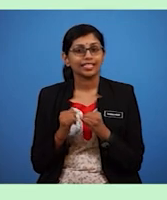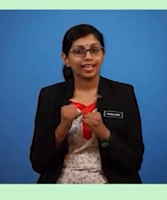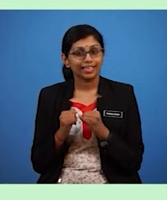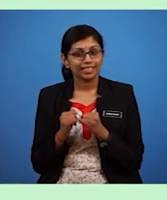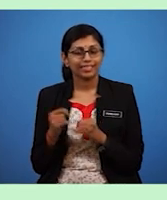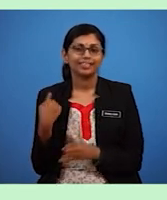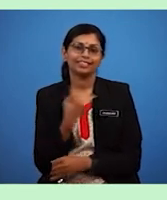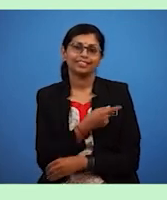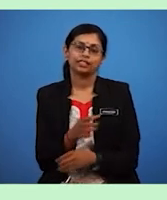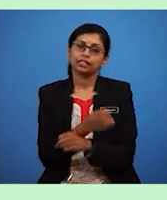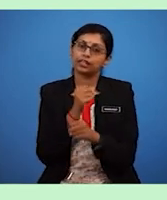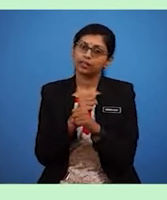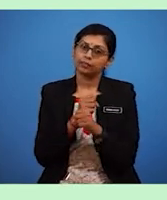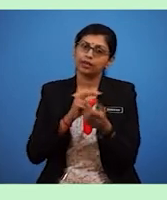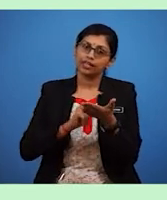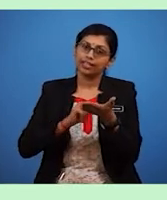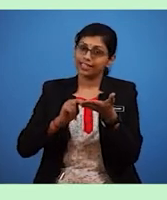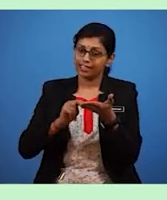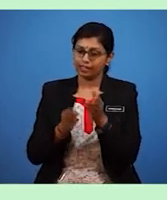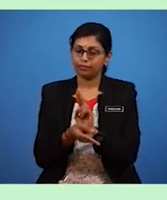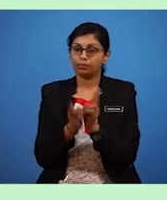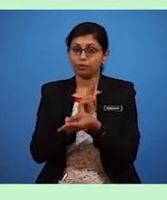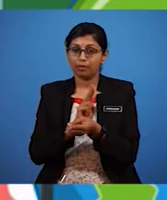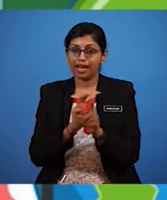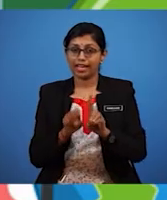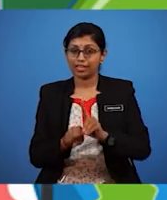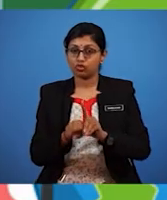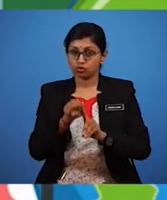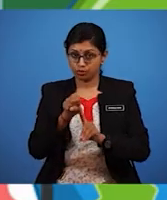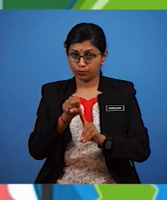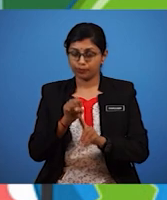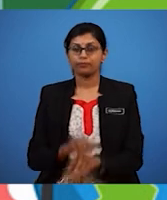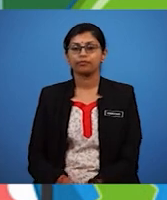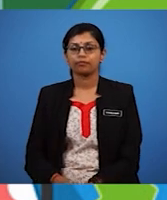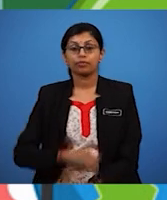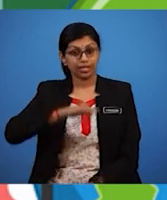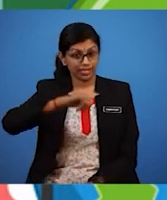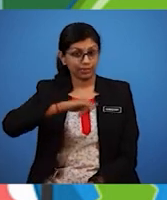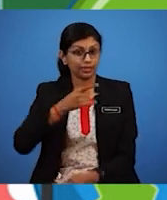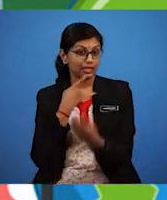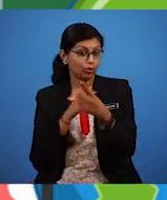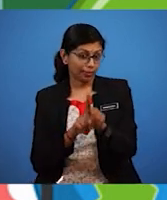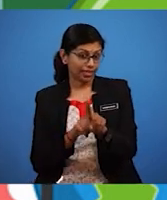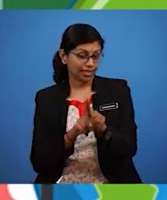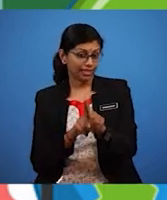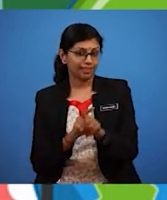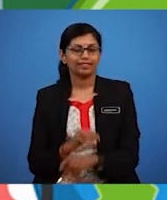Akhirnya, kita dapat nilai perubahan suhu. Adakah jawapan murid-murid